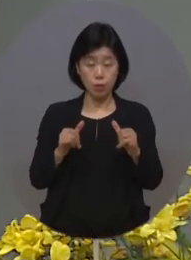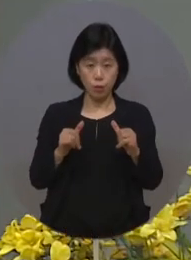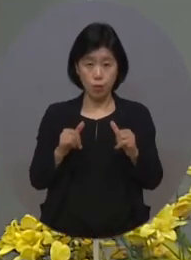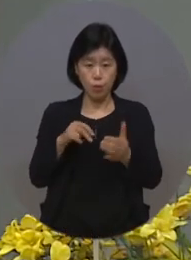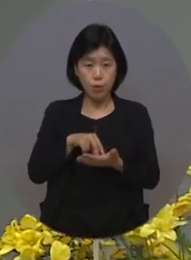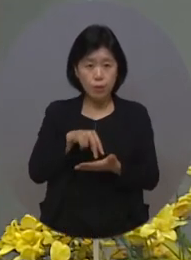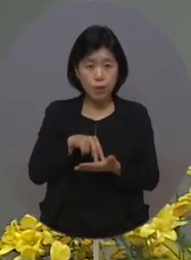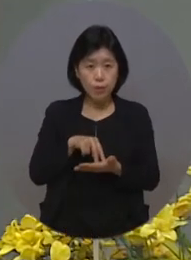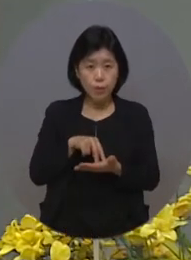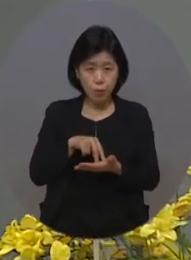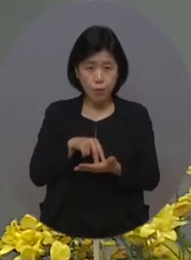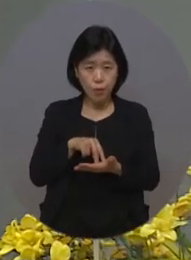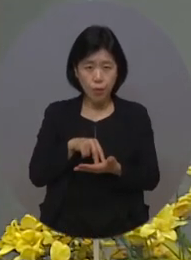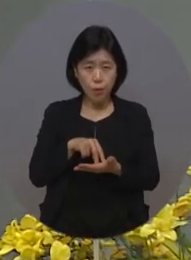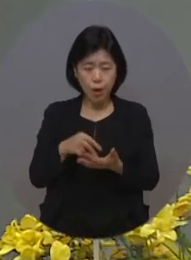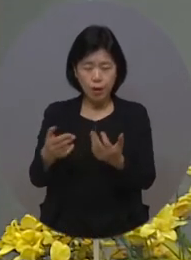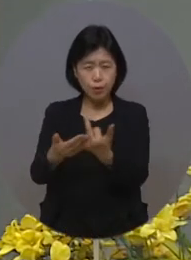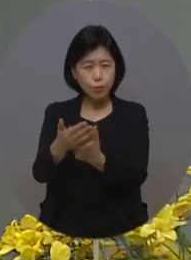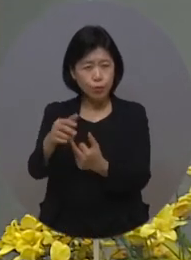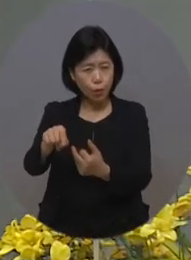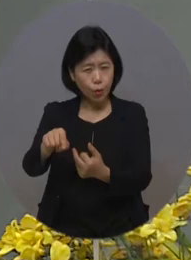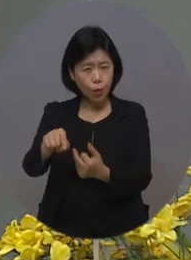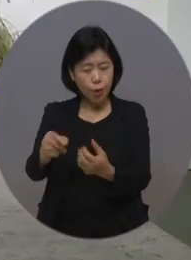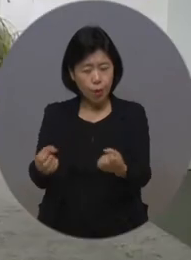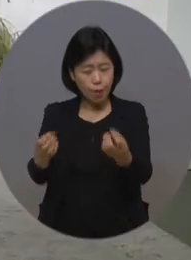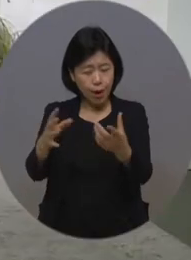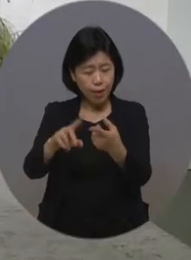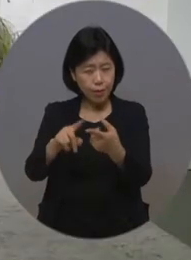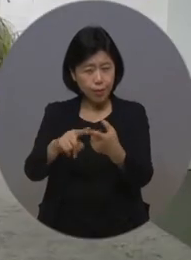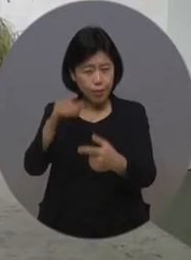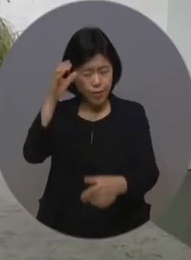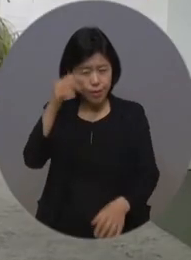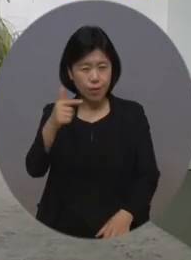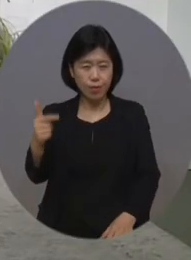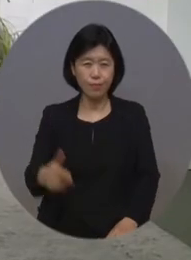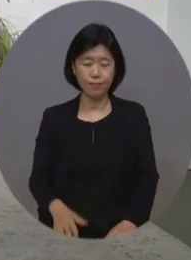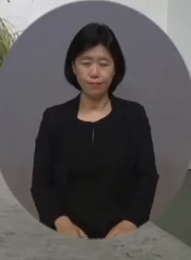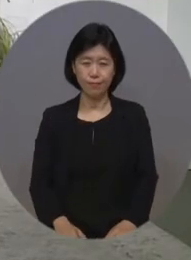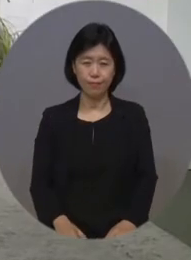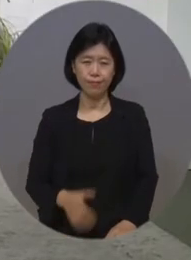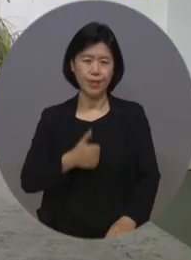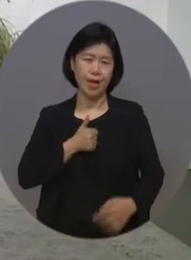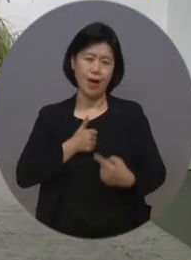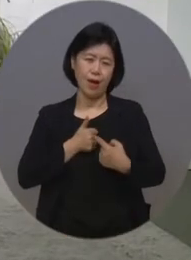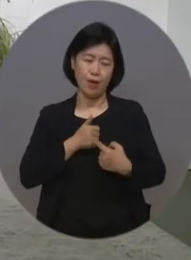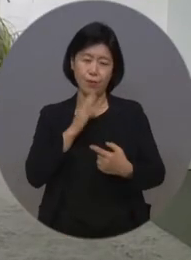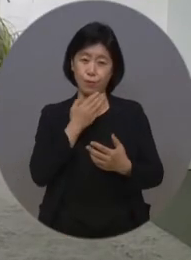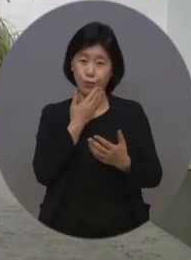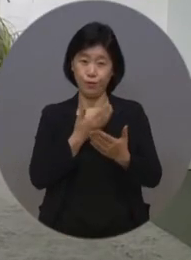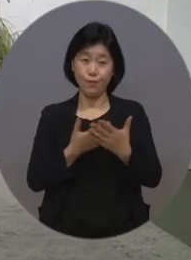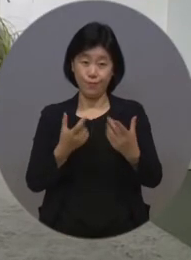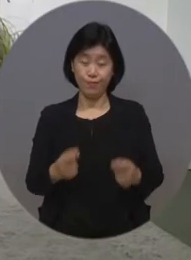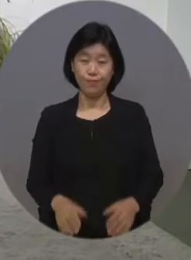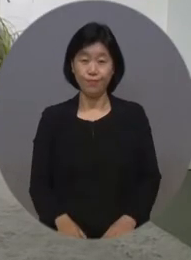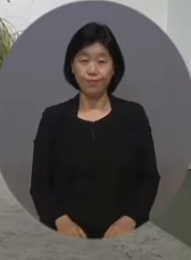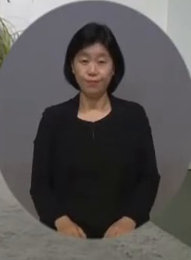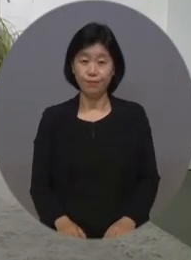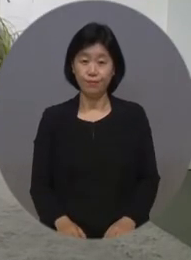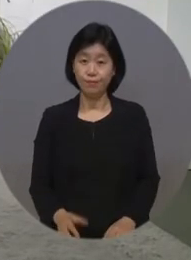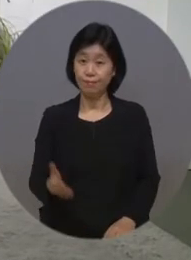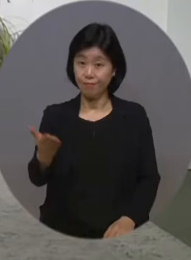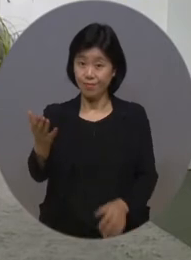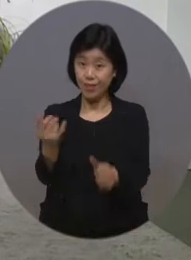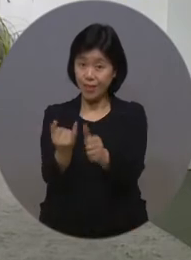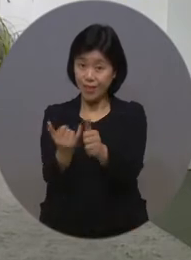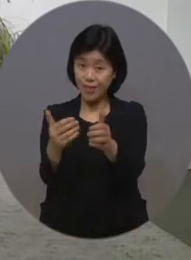말이 갖고 있습니다 예 자긍심을 갖는 거 박선 그게 가장 큰 힘 이라고 생각하는데 그 언니는 시간이면 잠깐